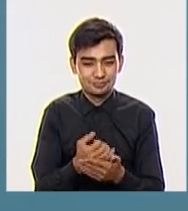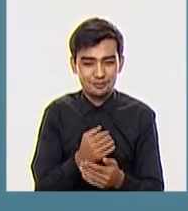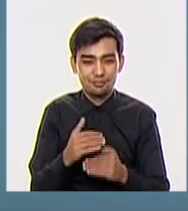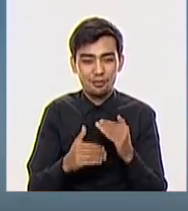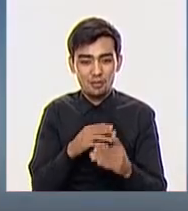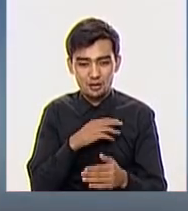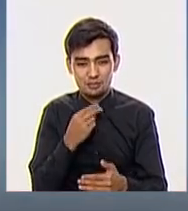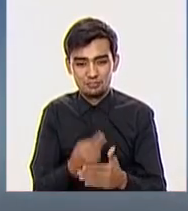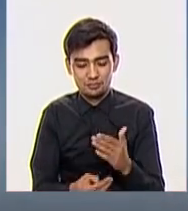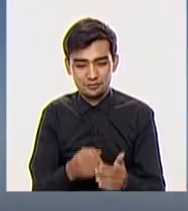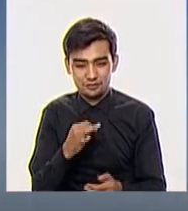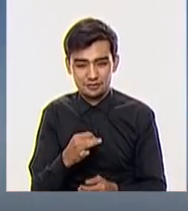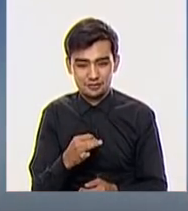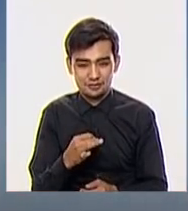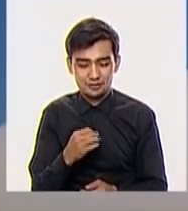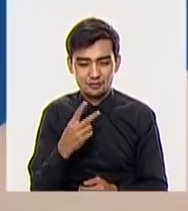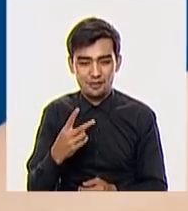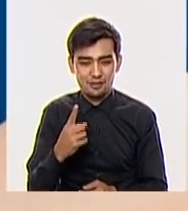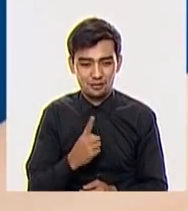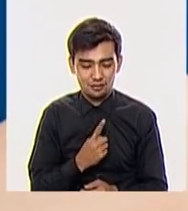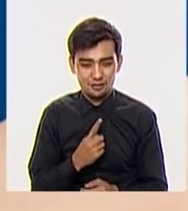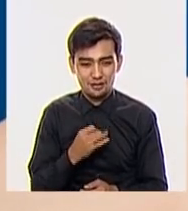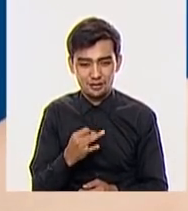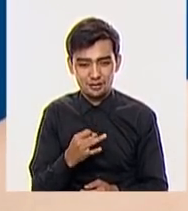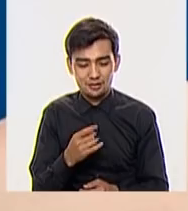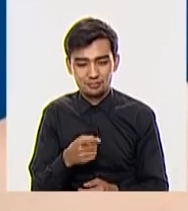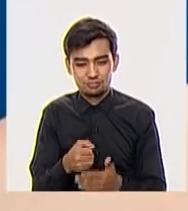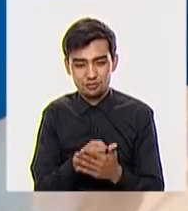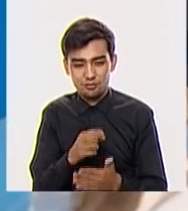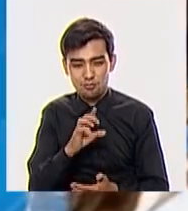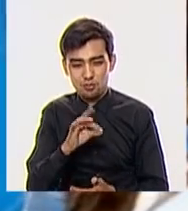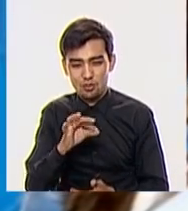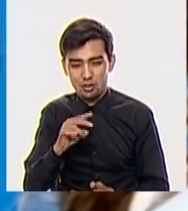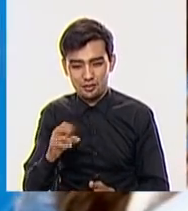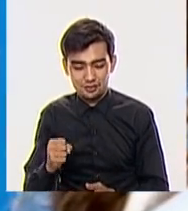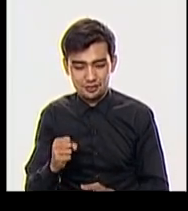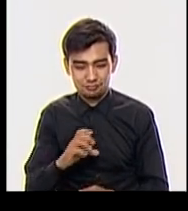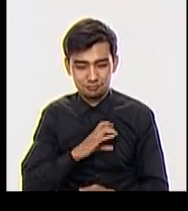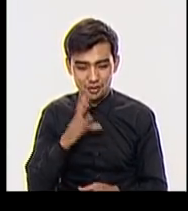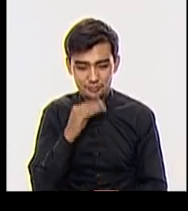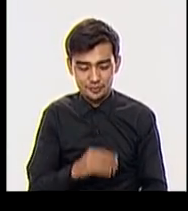и уступила сопернице со счетом 2-1. Теперь она поборется за бронзовую медаль Олимпиады.